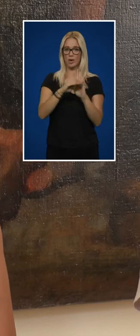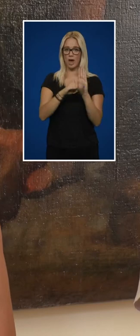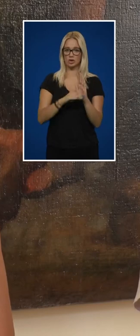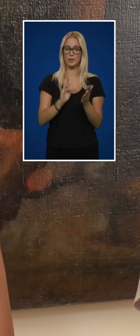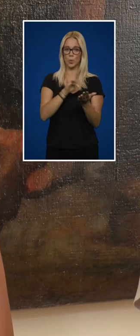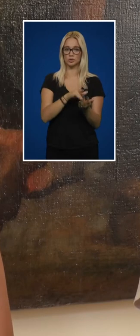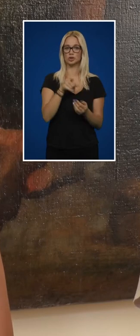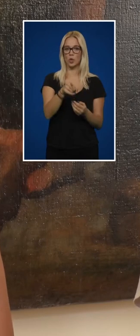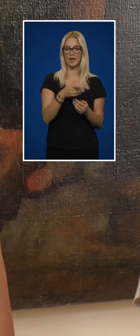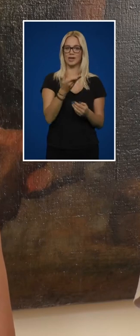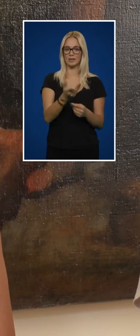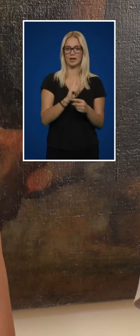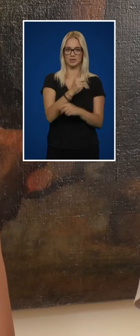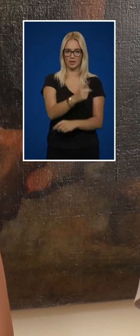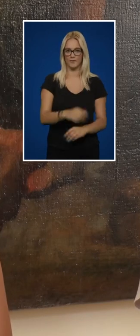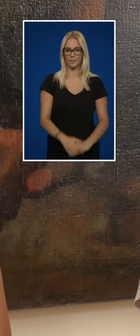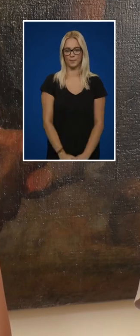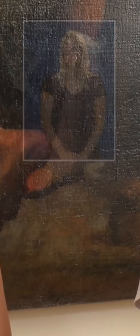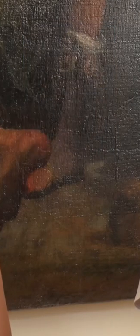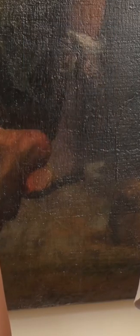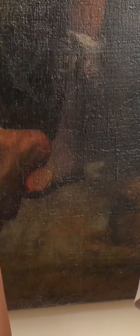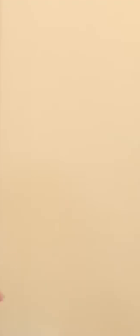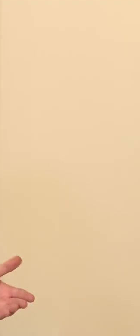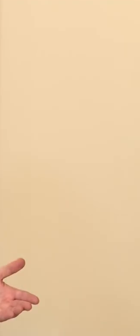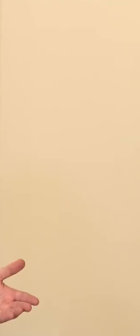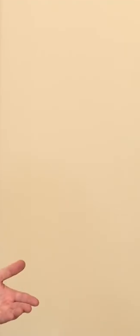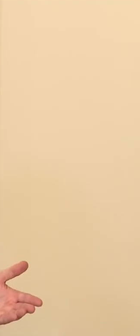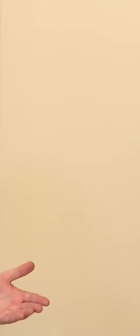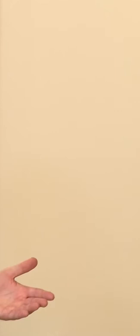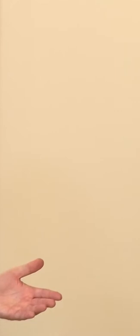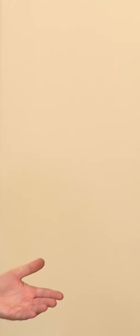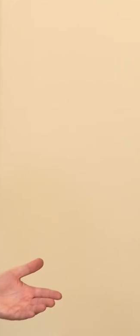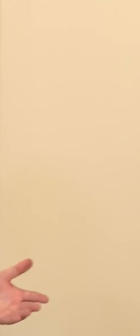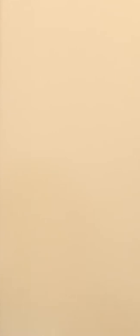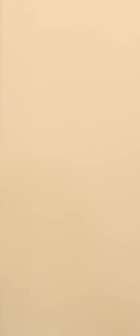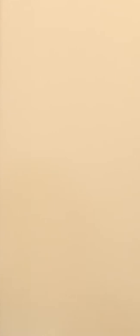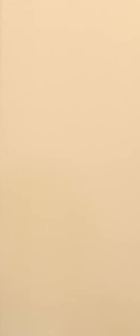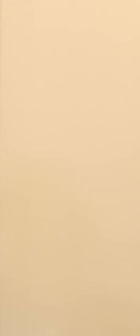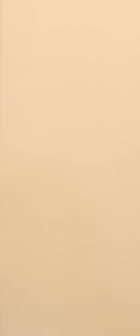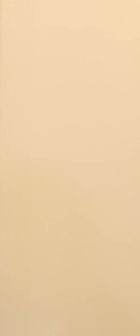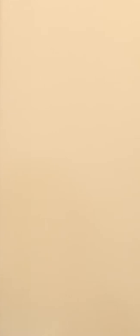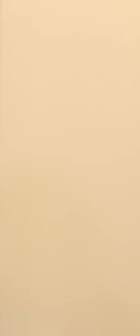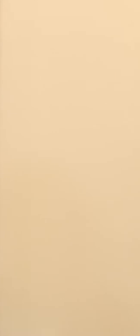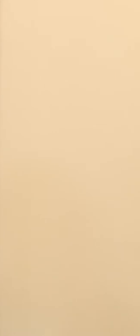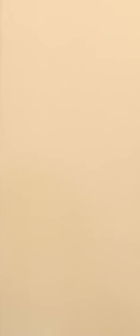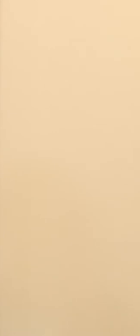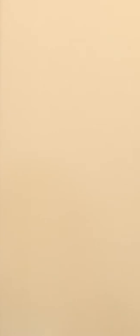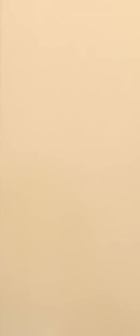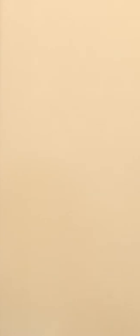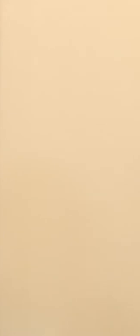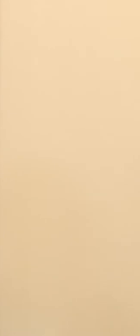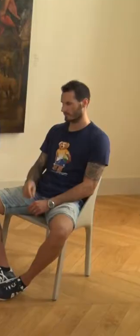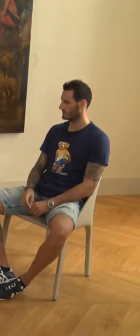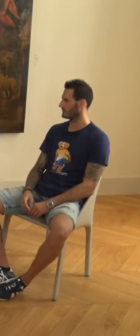način postići ove zadane ciljeve. Što je do sad već napravljeno?